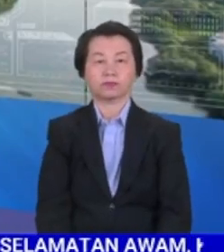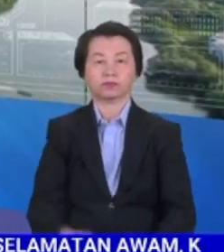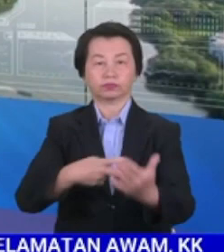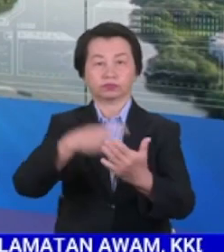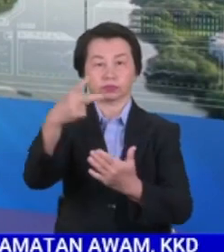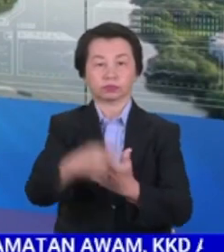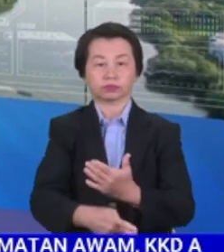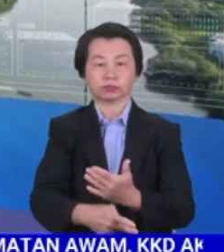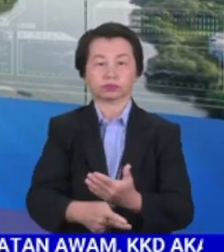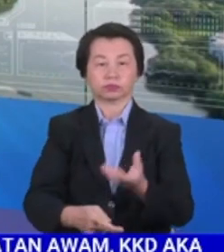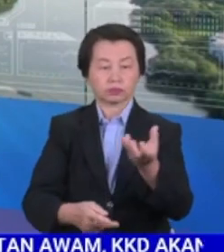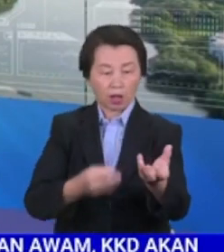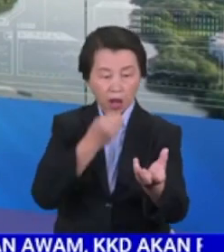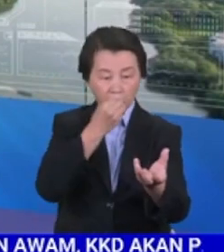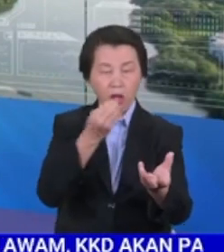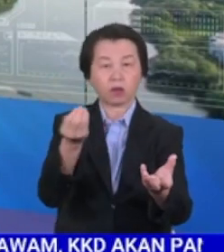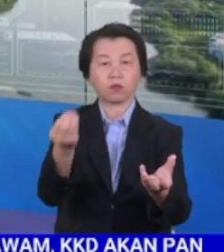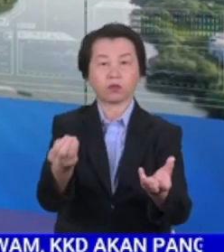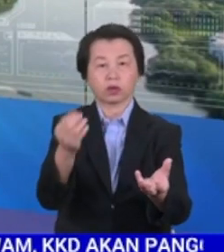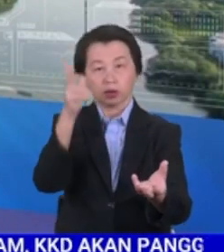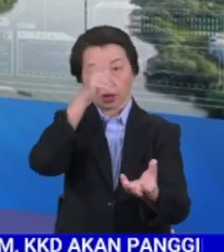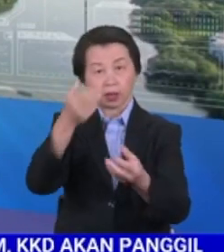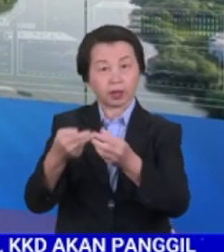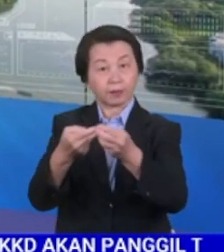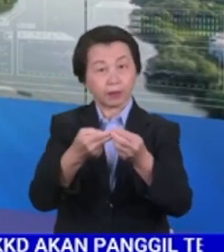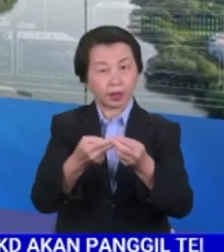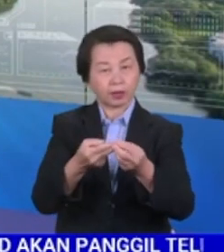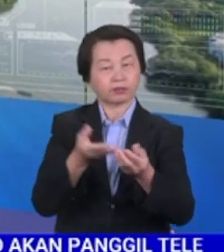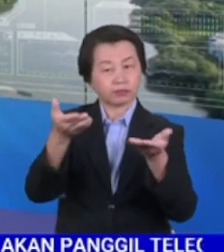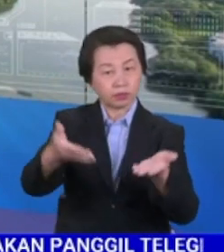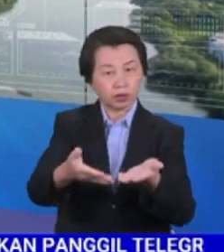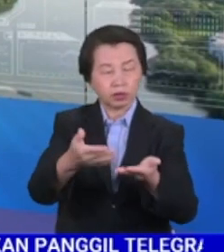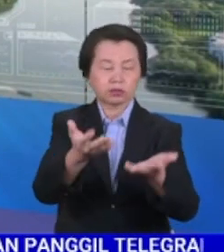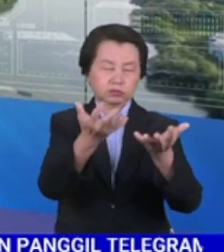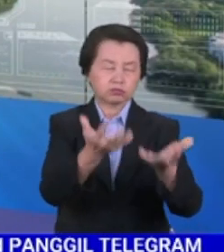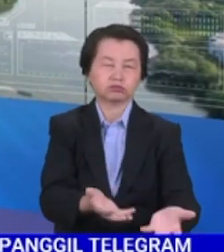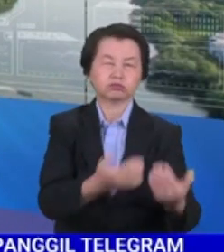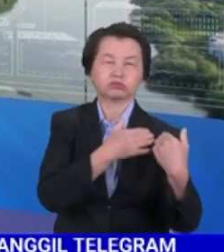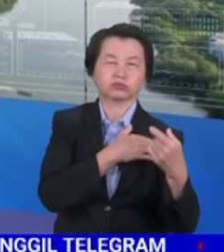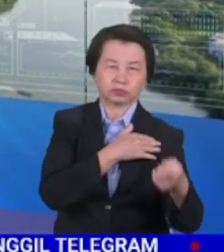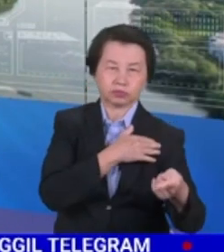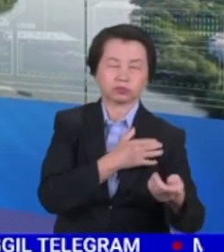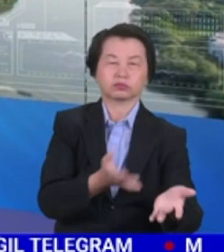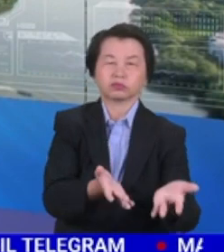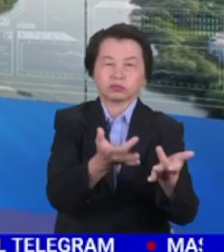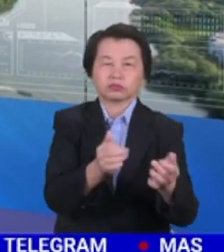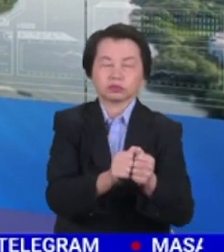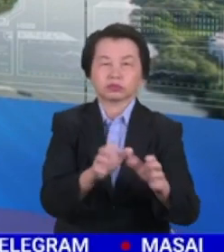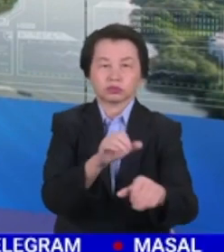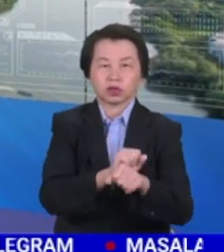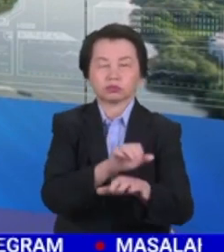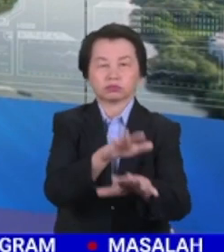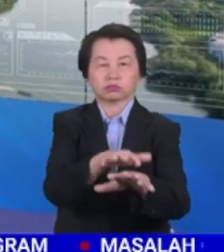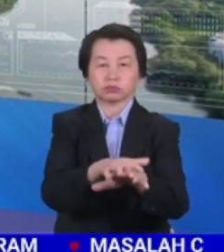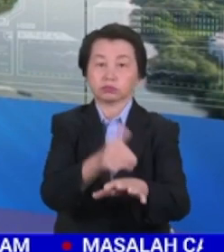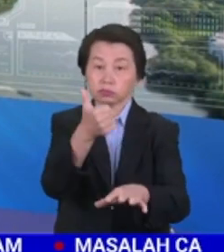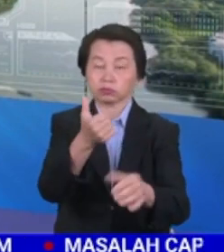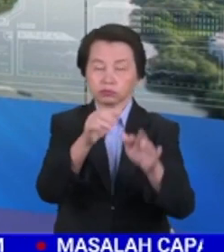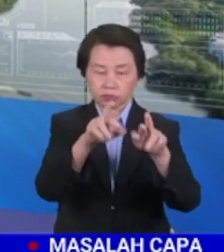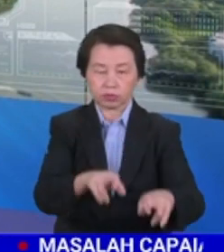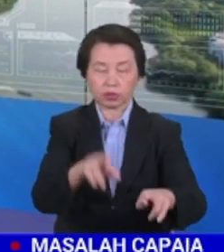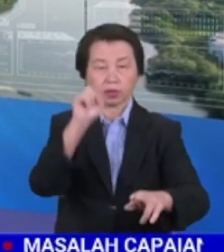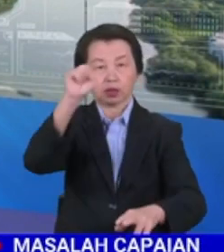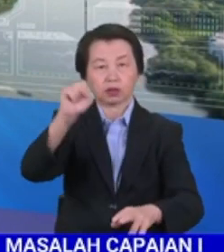Program Inu Rahmah yang diperkenal Kerajaan Perpaduan bagi meringankan beban rakyat kurang berkemampuan terus mendapat sambutan menggalakkan rakyat